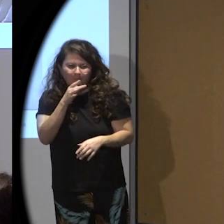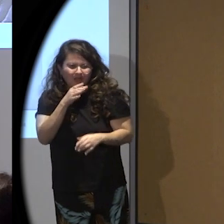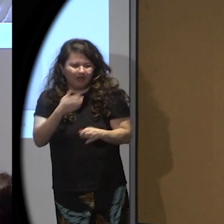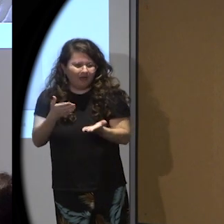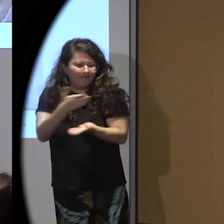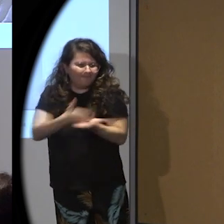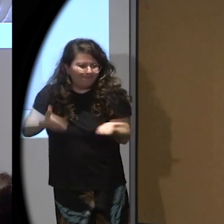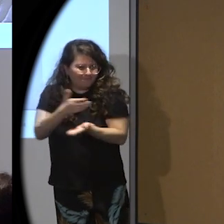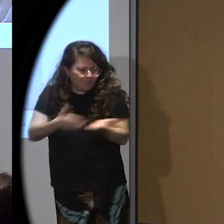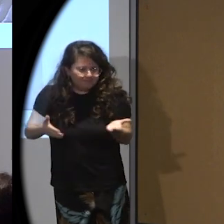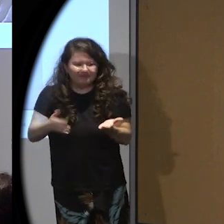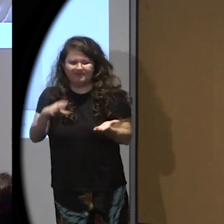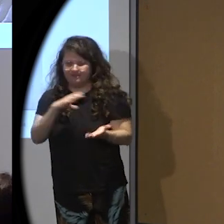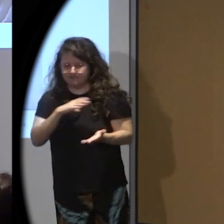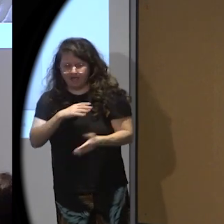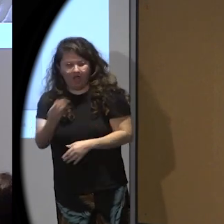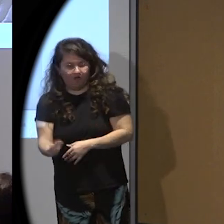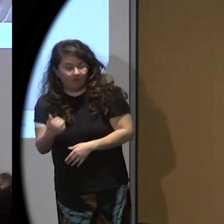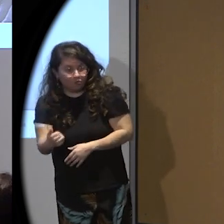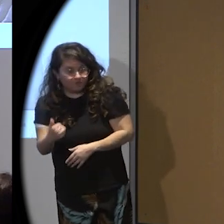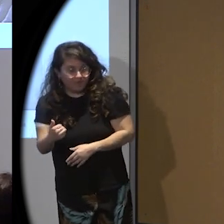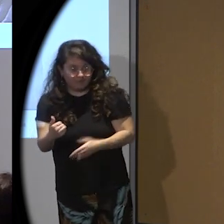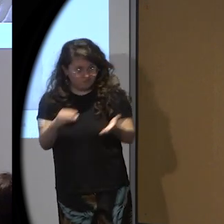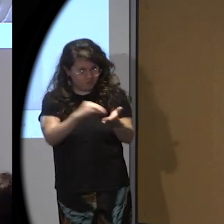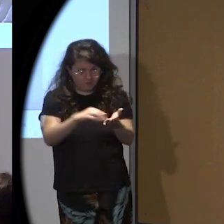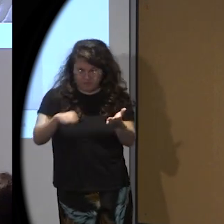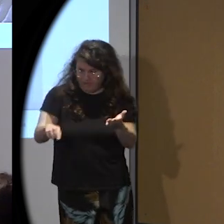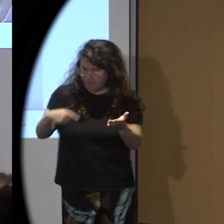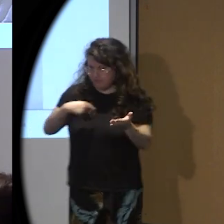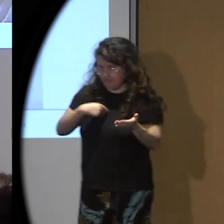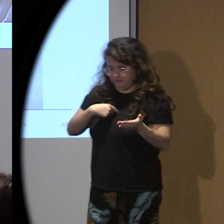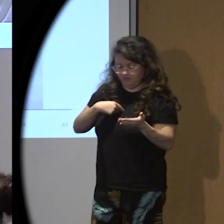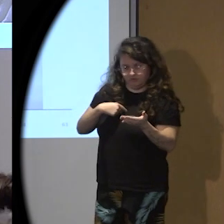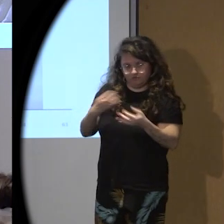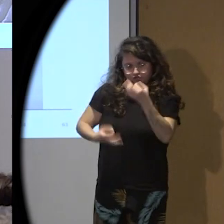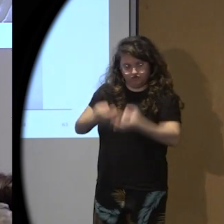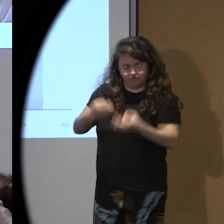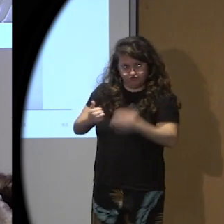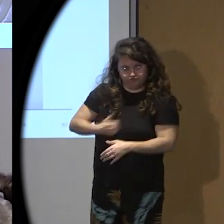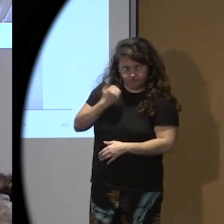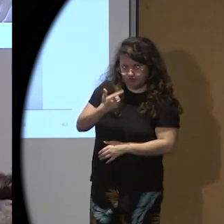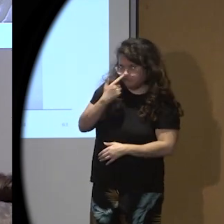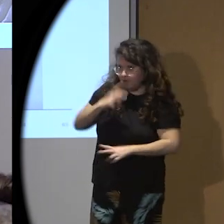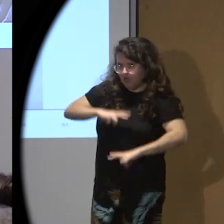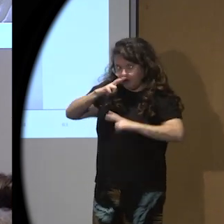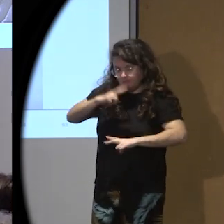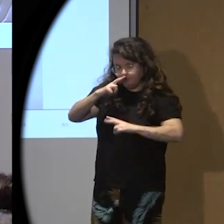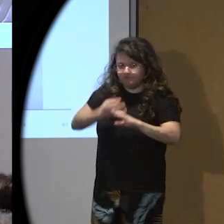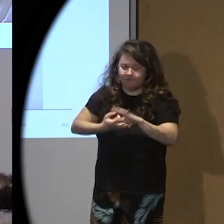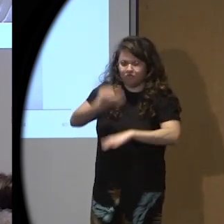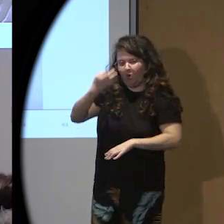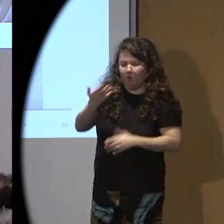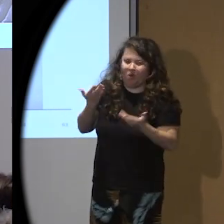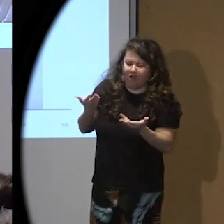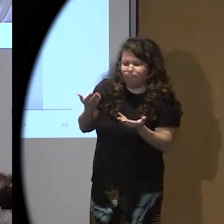juger s'il s'arrête quand il est trop essoufflé. Voilà. Et on met des précautions sur le certificat pour toute l'année scolaire. Et pas le couper des cours